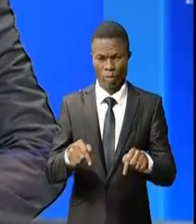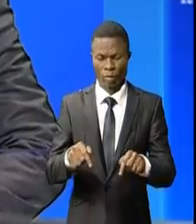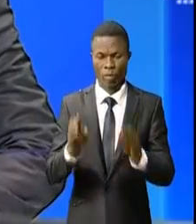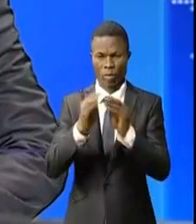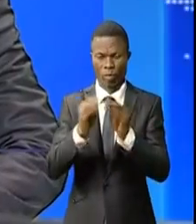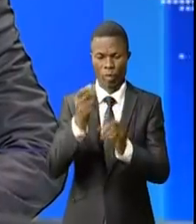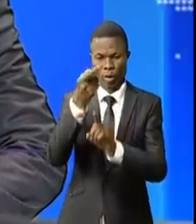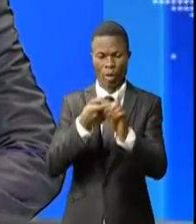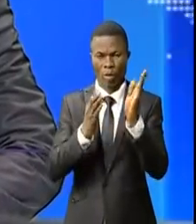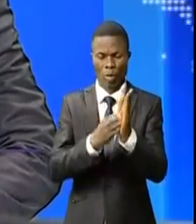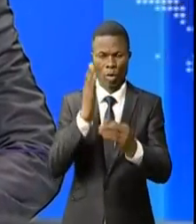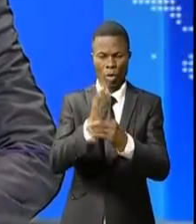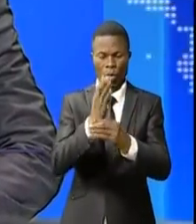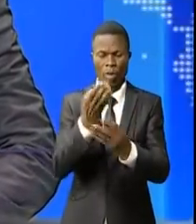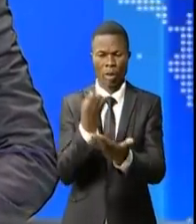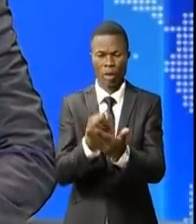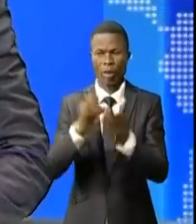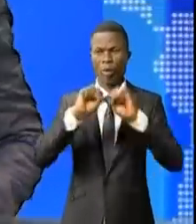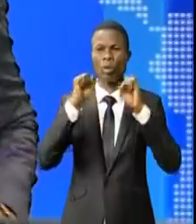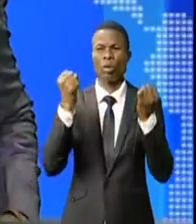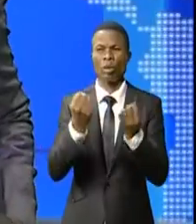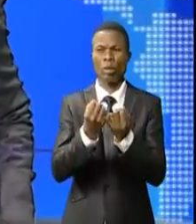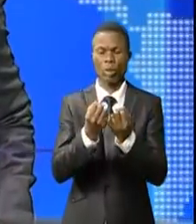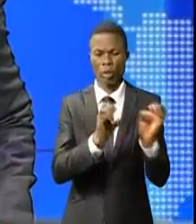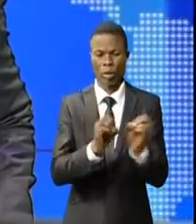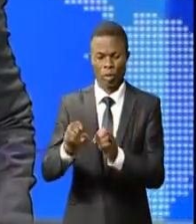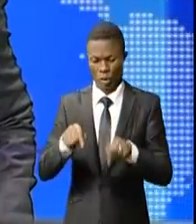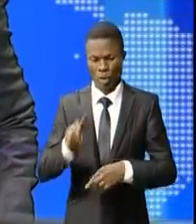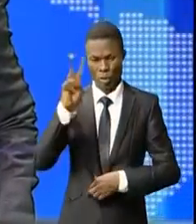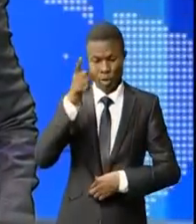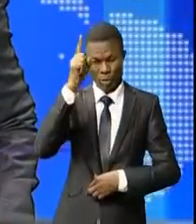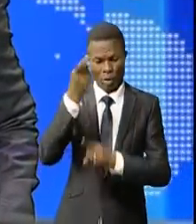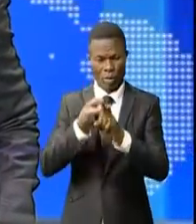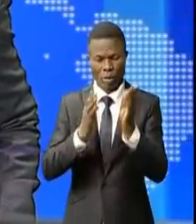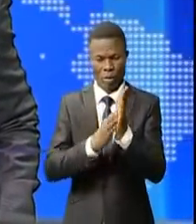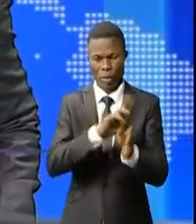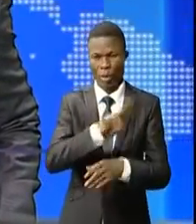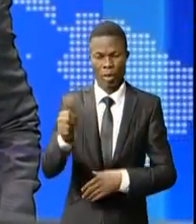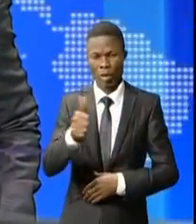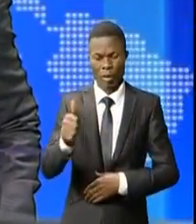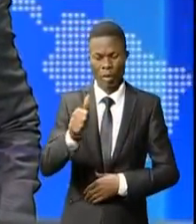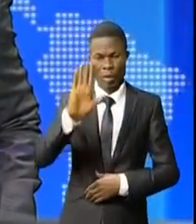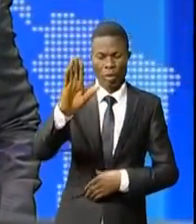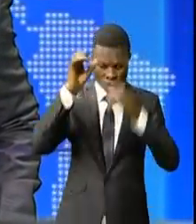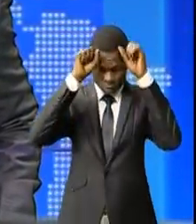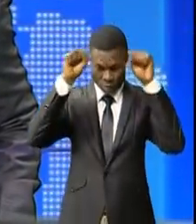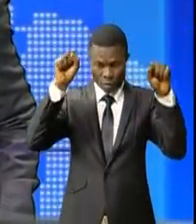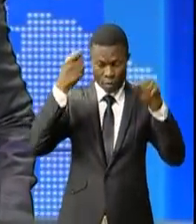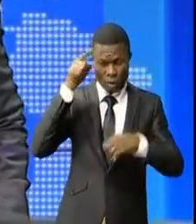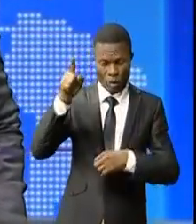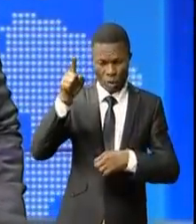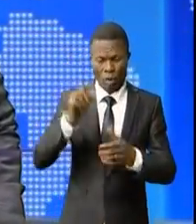La session d'octobre du Conseil économique social, présidée ce vendredi 1er octobre 2021 par son président. Pour lui,